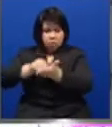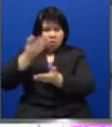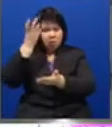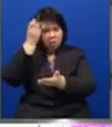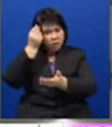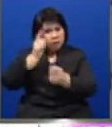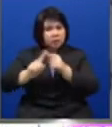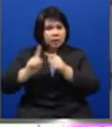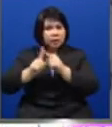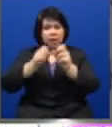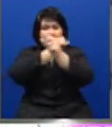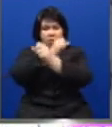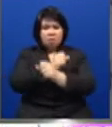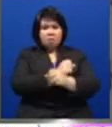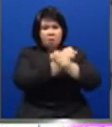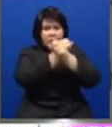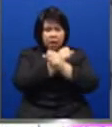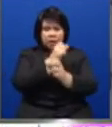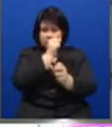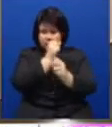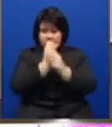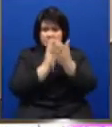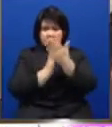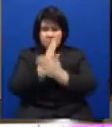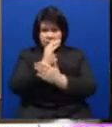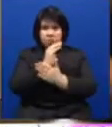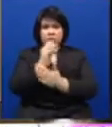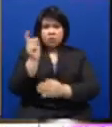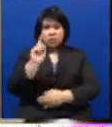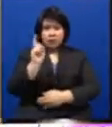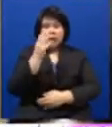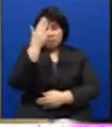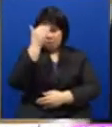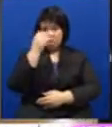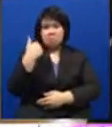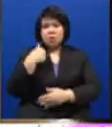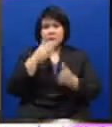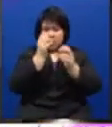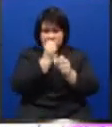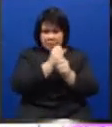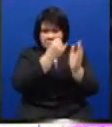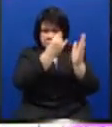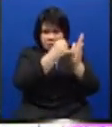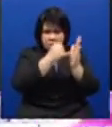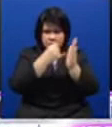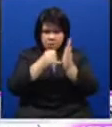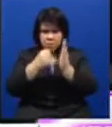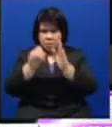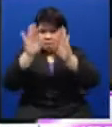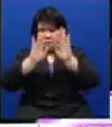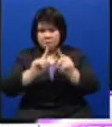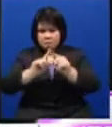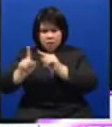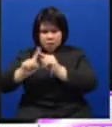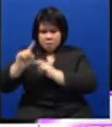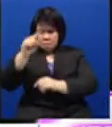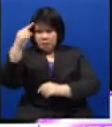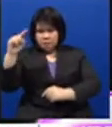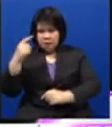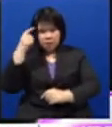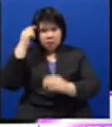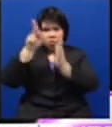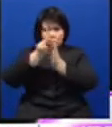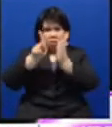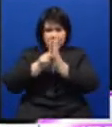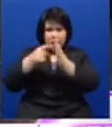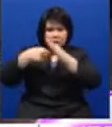และปราบปรามการค้ามนุษย์ให้มีประสิทธิภาพเนื่องจากผู้กระทำผิดมีวิวัฒนาการใหม่ๆเลี่ยงกฎหมายจึงต้องพัฒนารูป